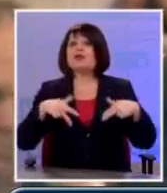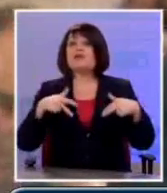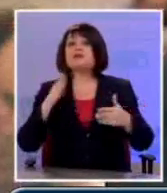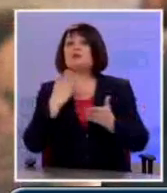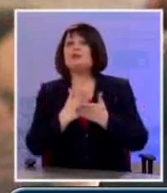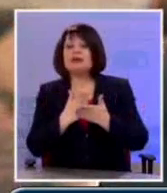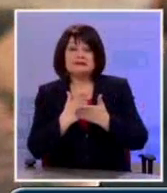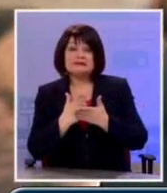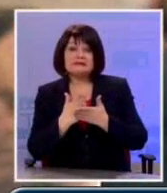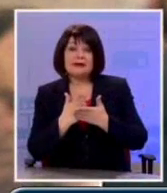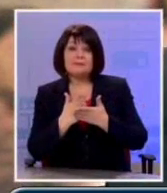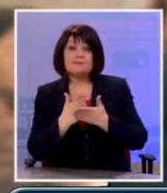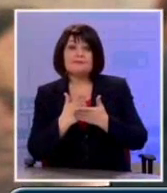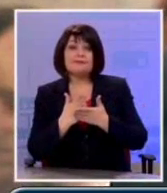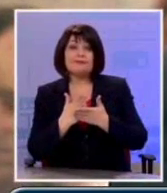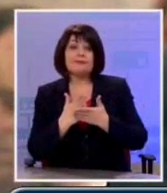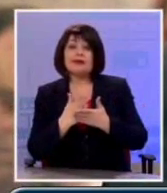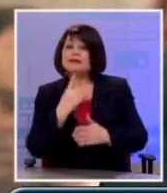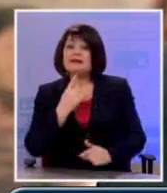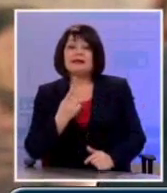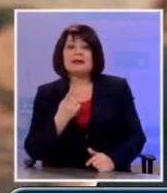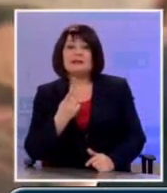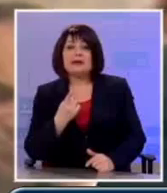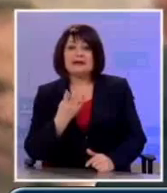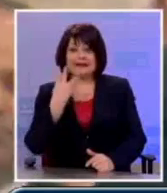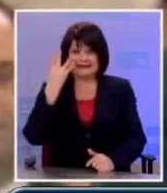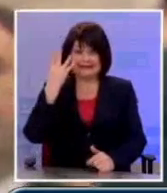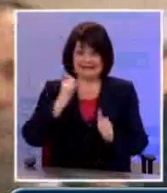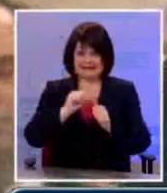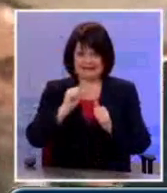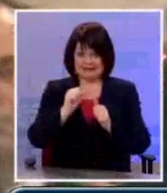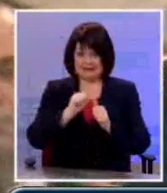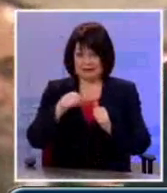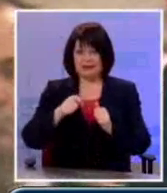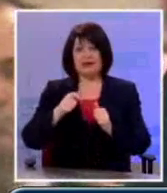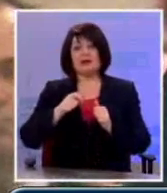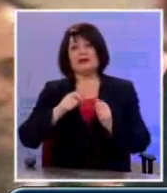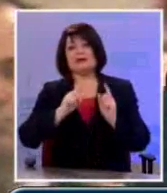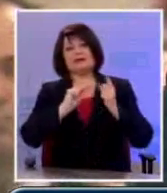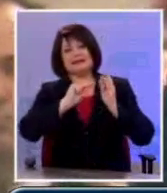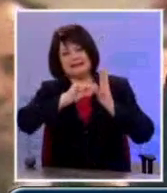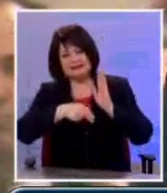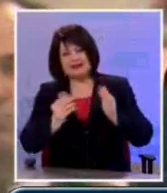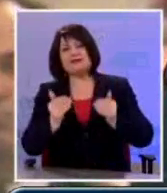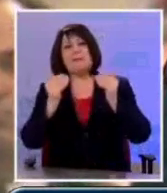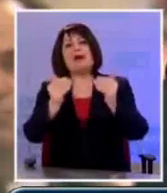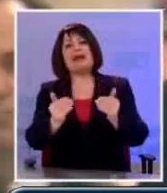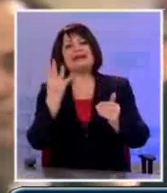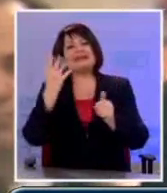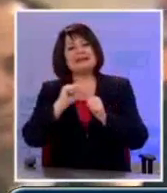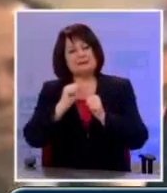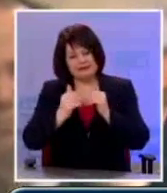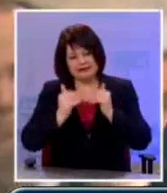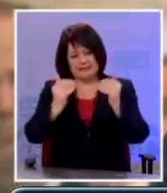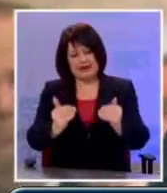οποία είναι να έρθει η τετράμινη δανειακή σύμβαση, παράταση, εν πάση περιπτώσει,